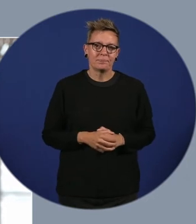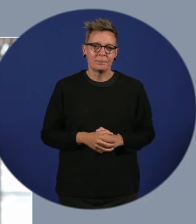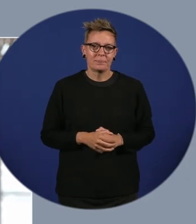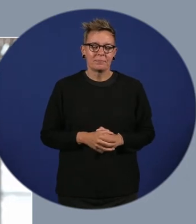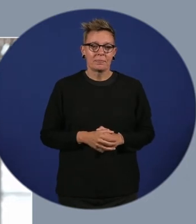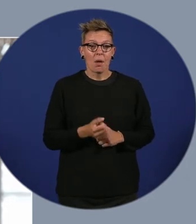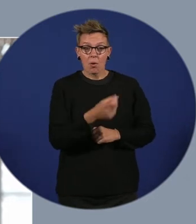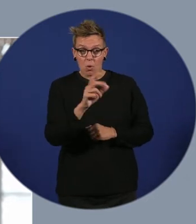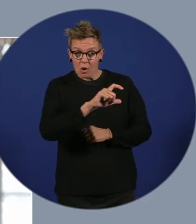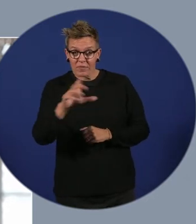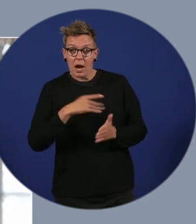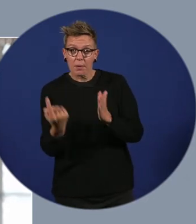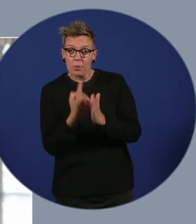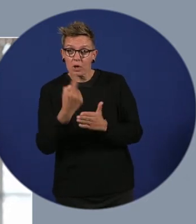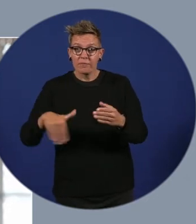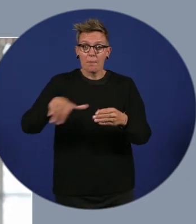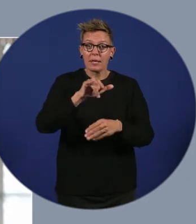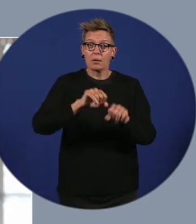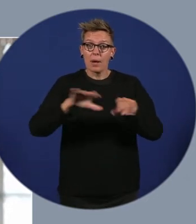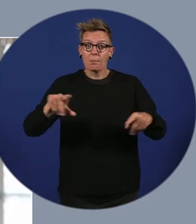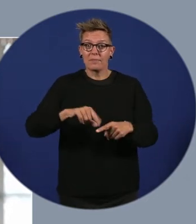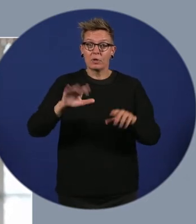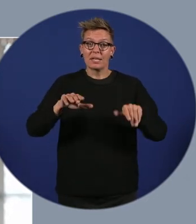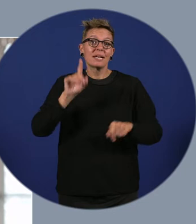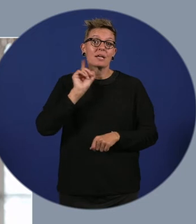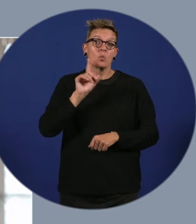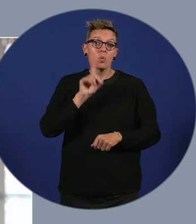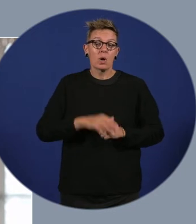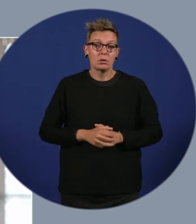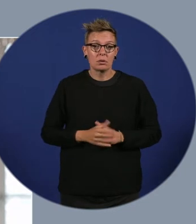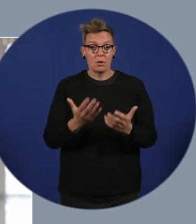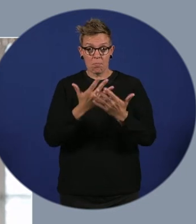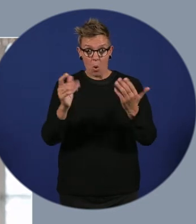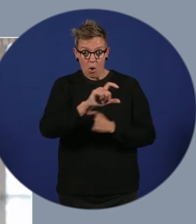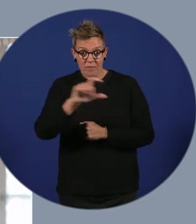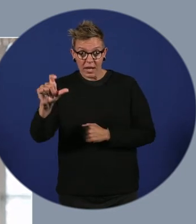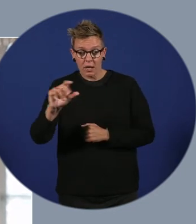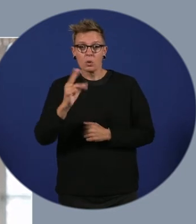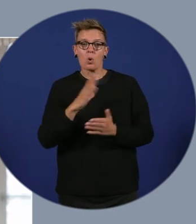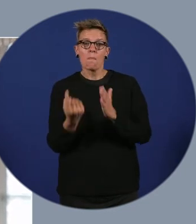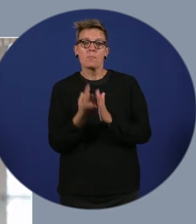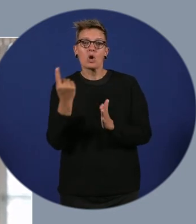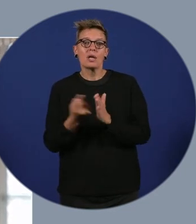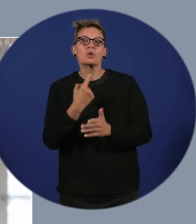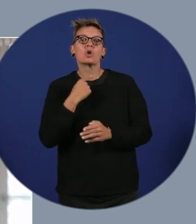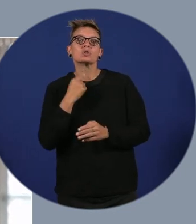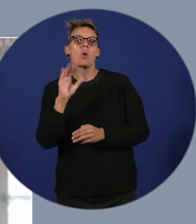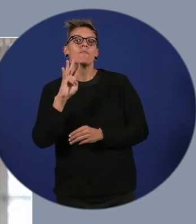En del av er hade möjlighet att delta i de allmänna valen redan igår. Många av er kommer att kunna göra det om